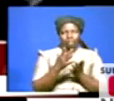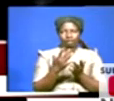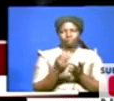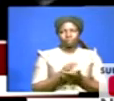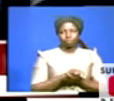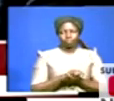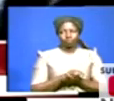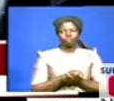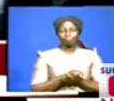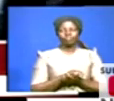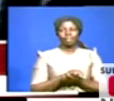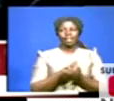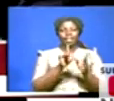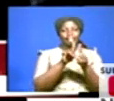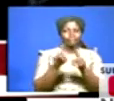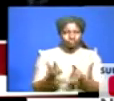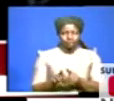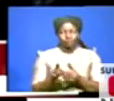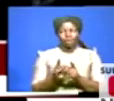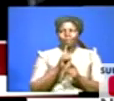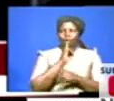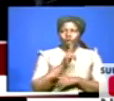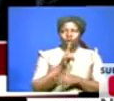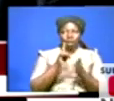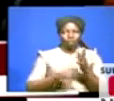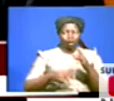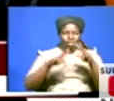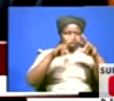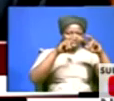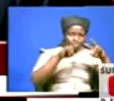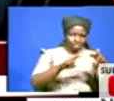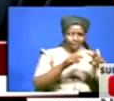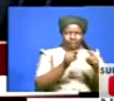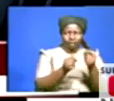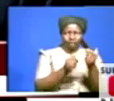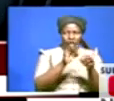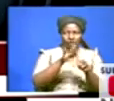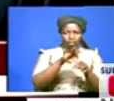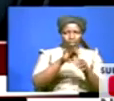Hata hivyo, aliamuru kuchunguzwa kwa masanduku kadhaa ya kura.